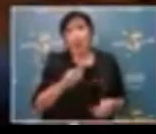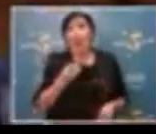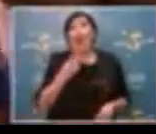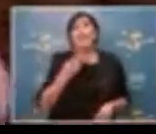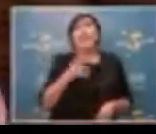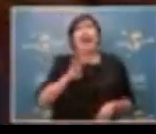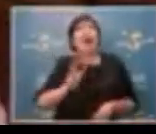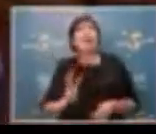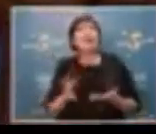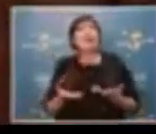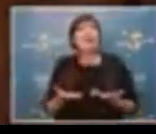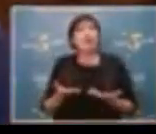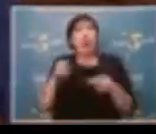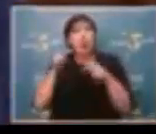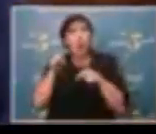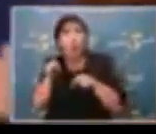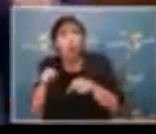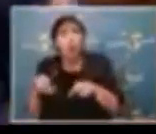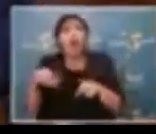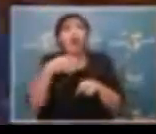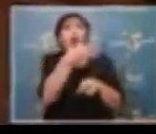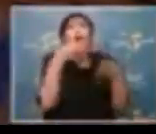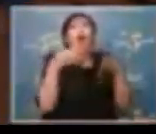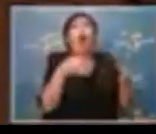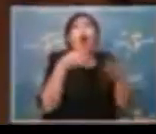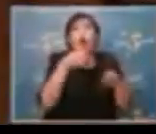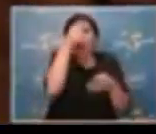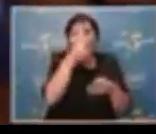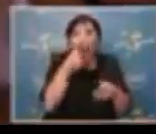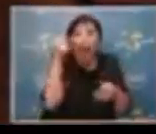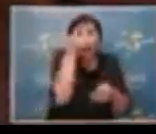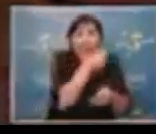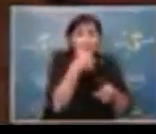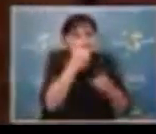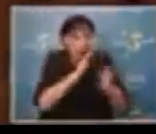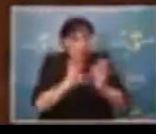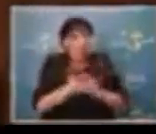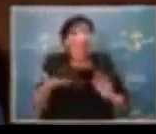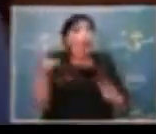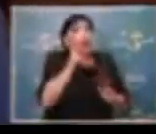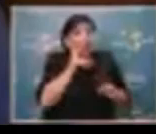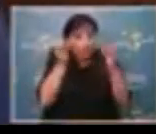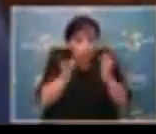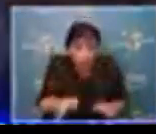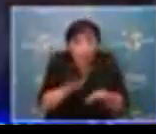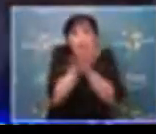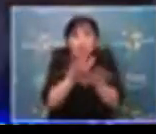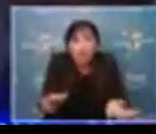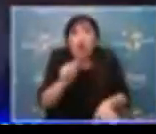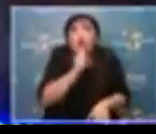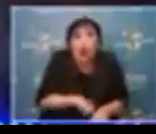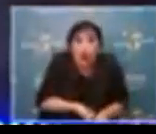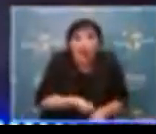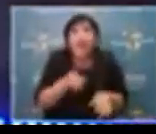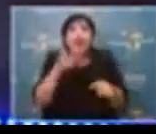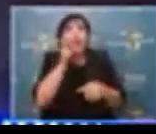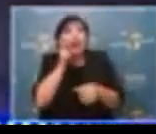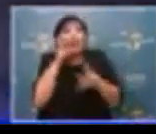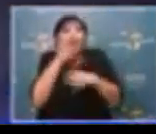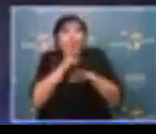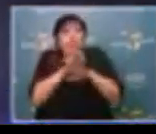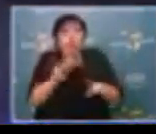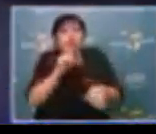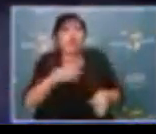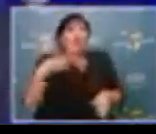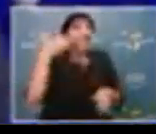Darwin stava andando a fare il corso di catechismo per diventare un prete a 18 anni. Per diventare un prete, mentre andava dal